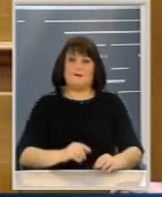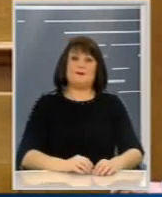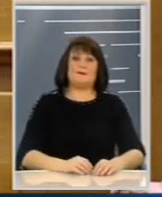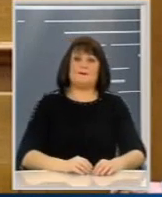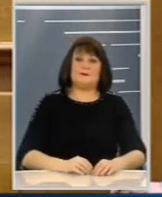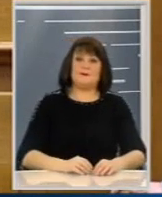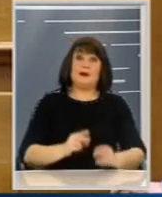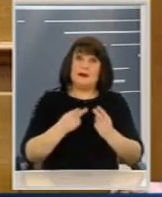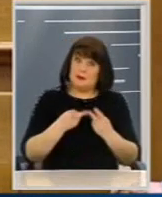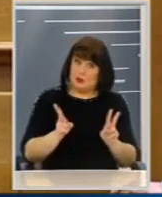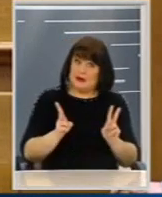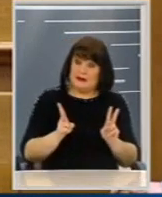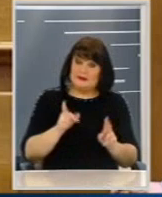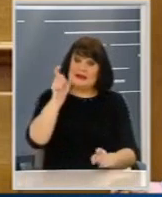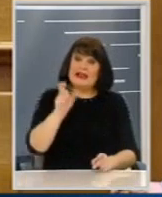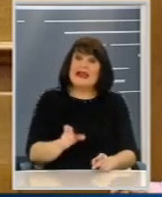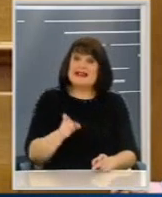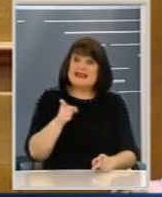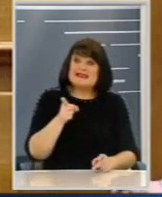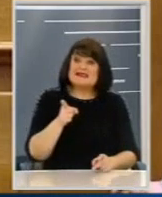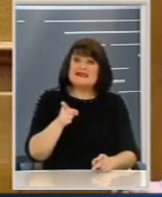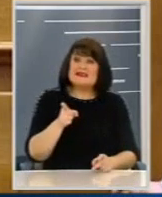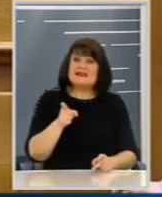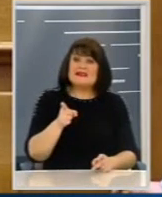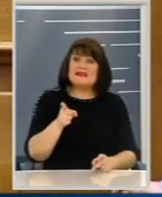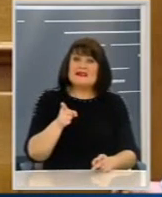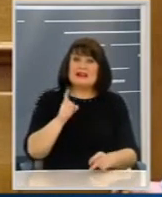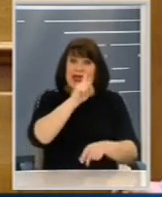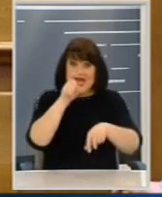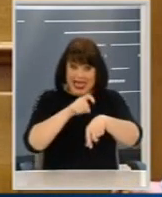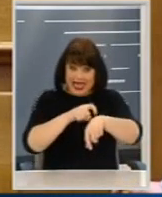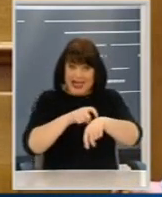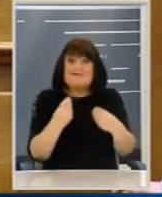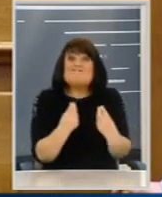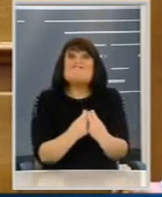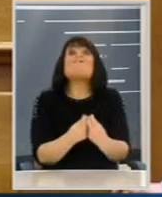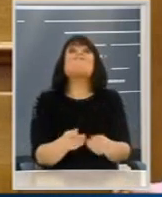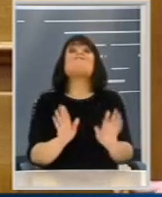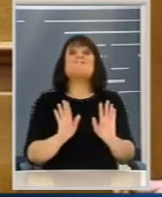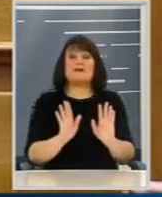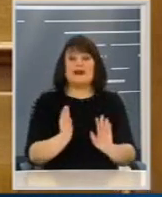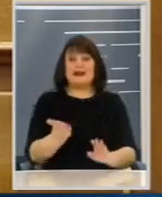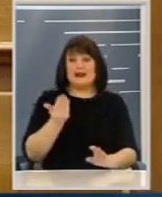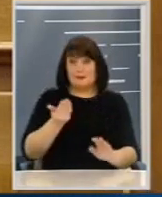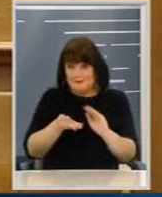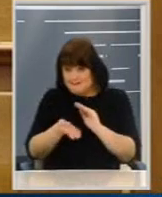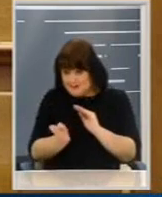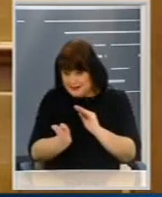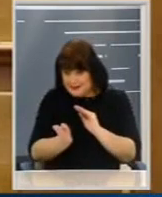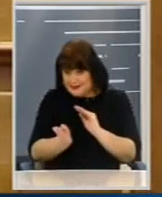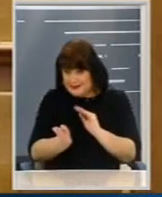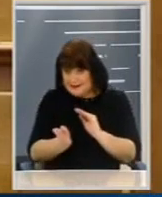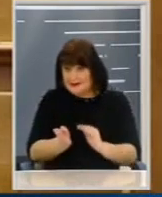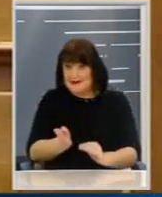Και επιτρέψτε μου, μιας και εσείς μου κάνατε σήμερα μία όχι και τόσο επίκαιρη ερώτηση, εγώ πριν κατέβω από το βήμα, να